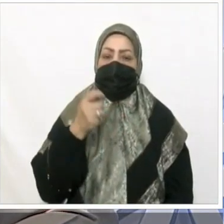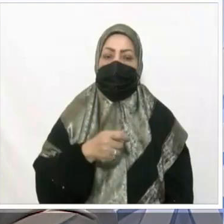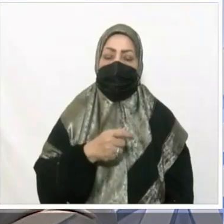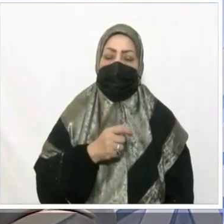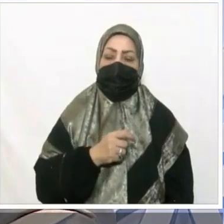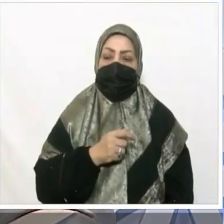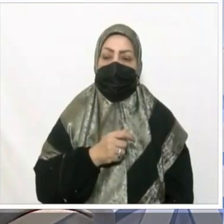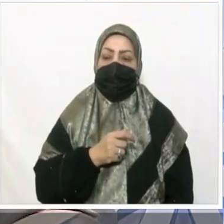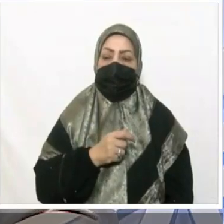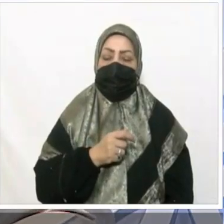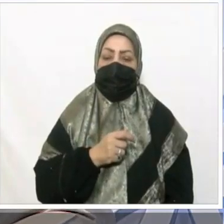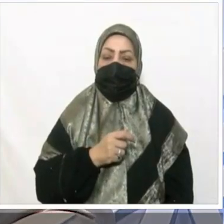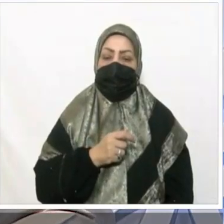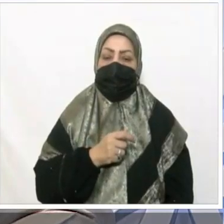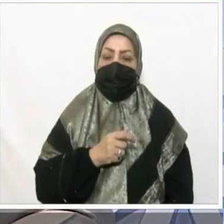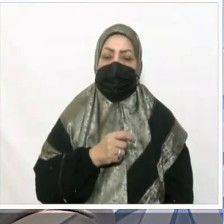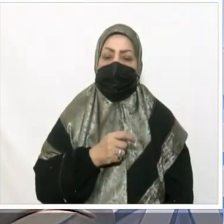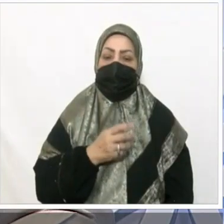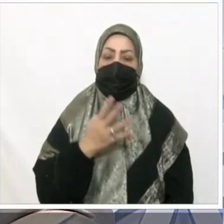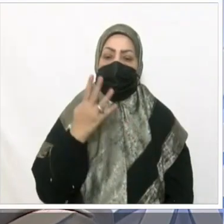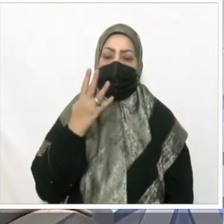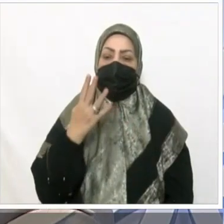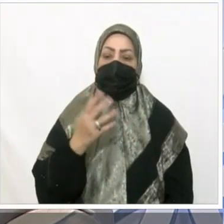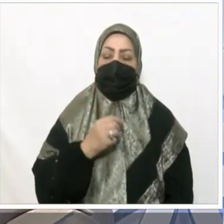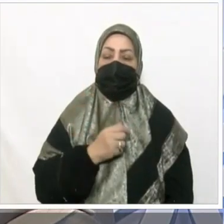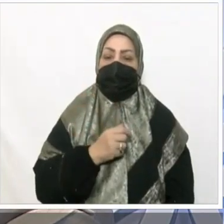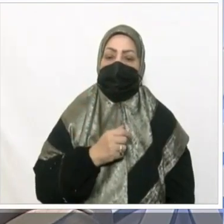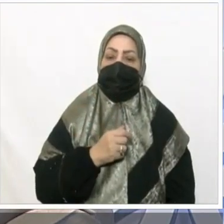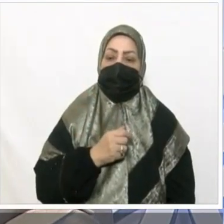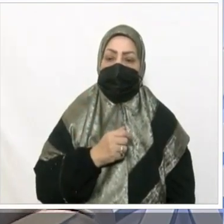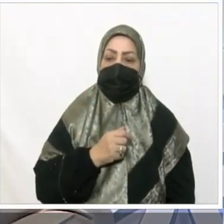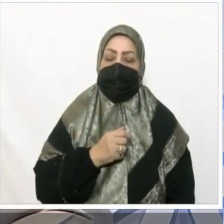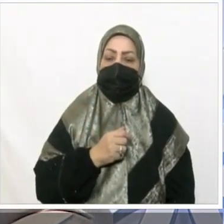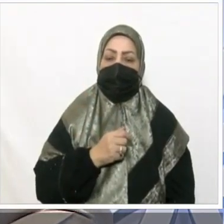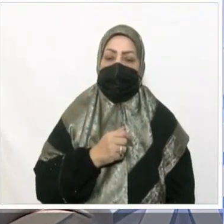الزاويه ام محمود تسمعيننا قطع الاتصال